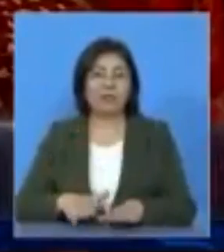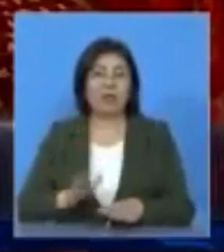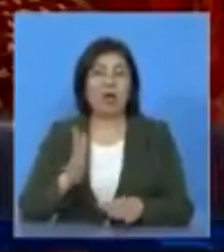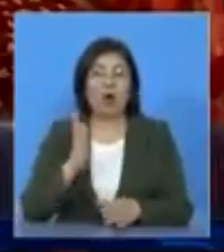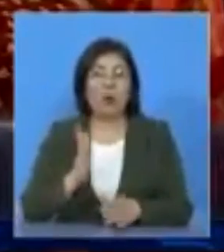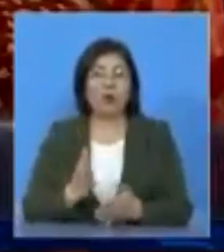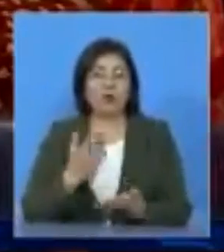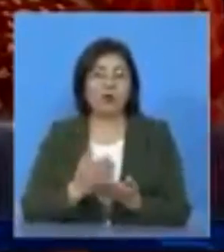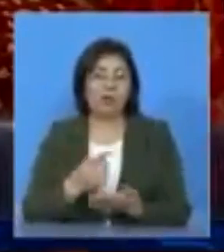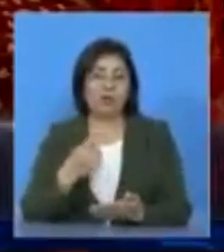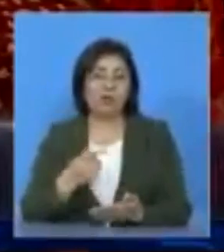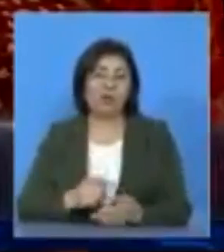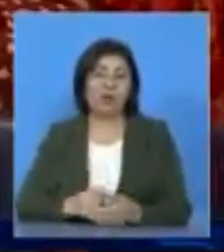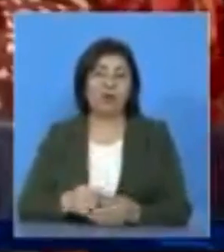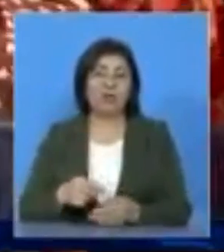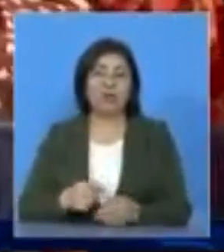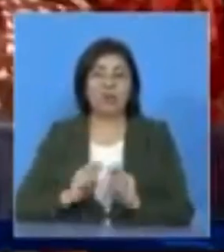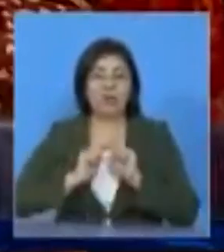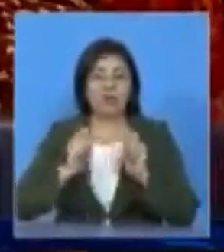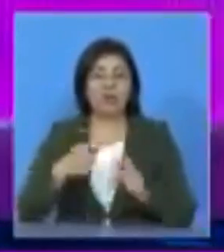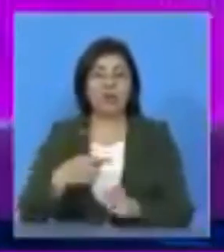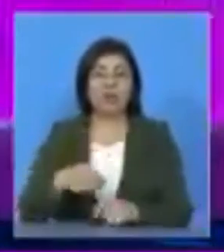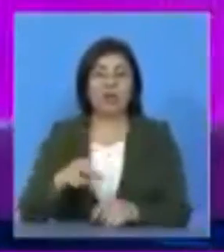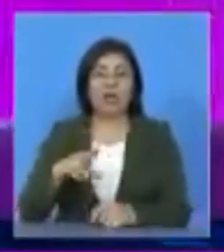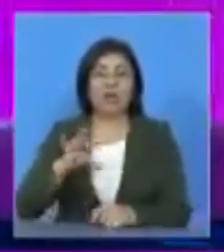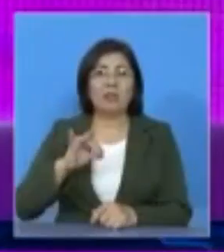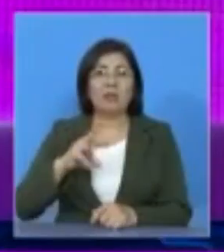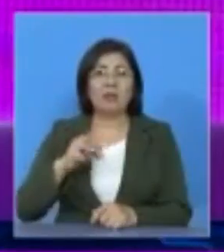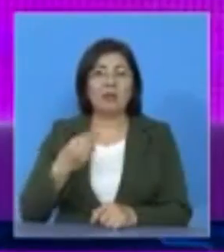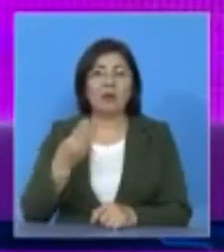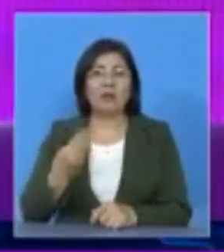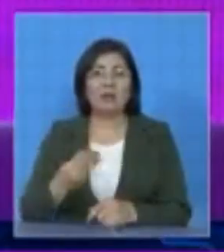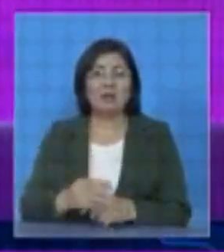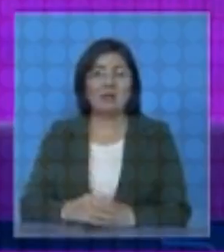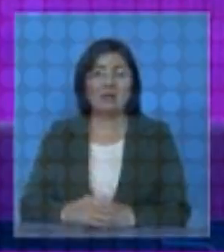будет еще один сюрприз от Димаша Кудайбергена.